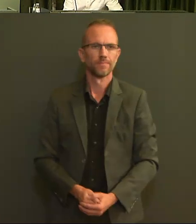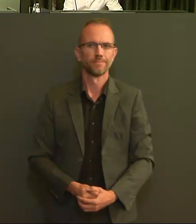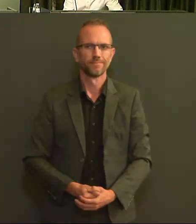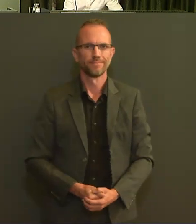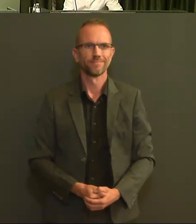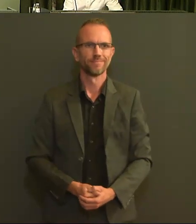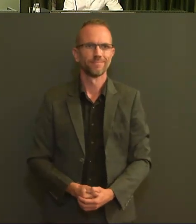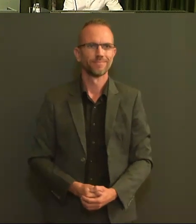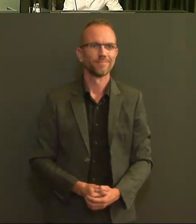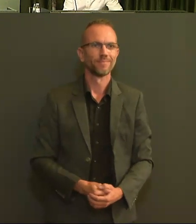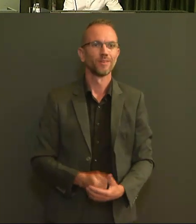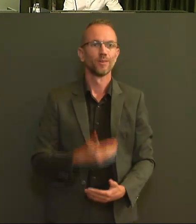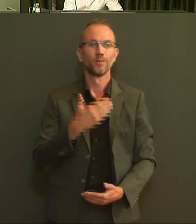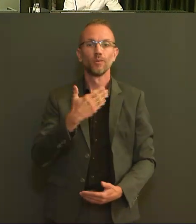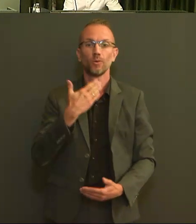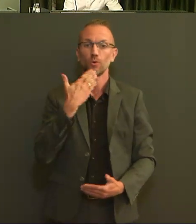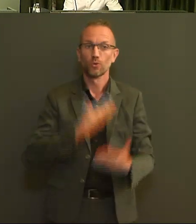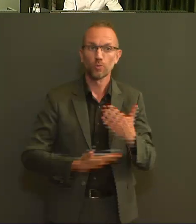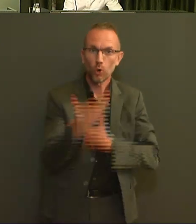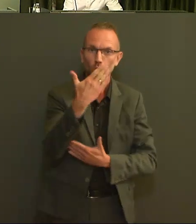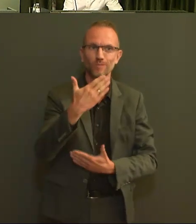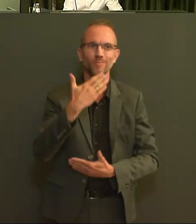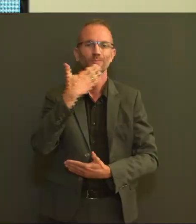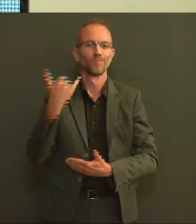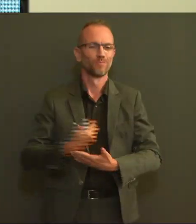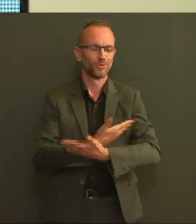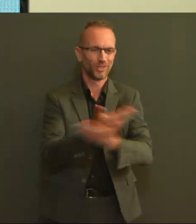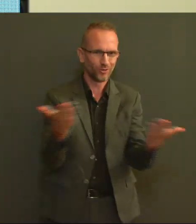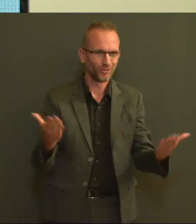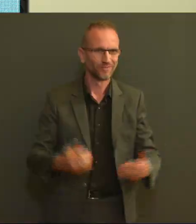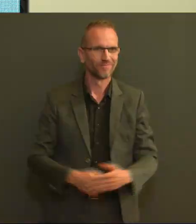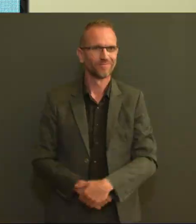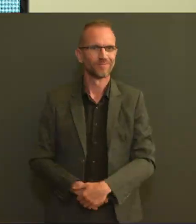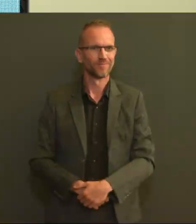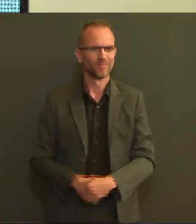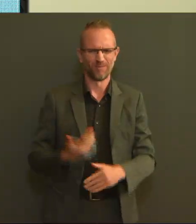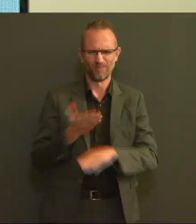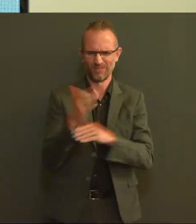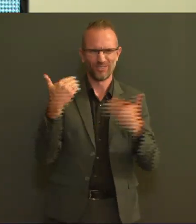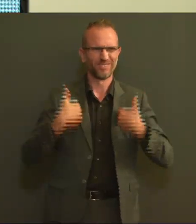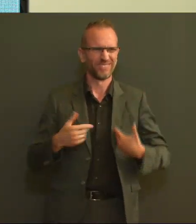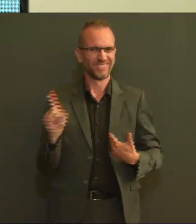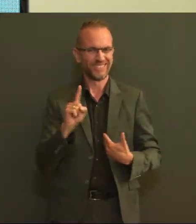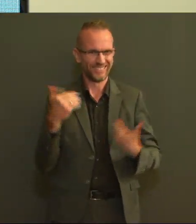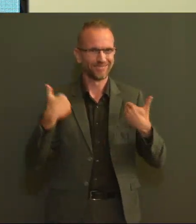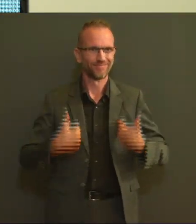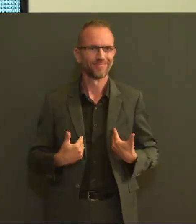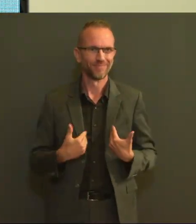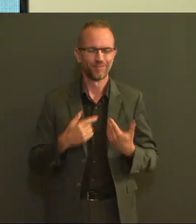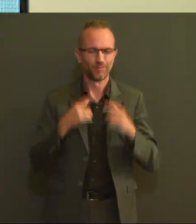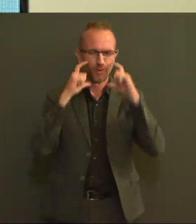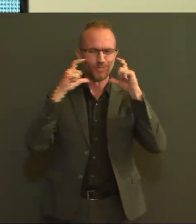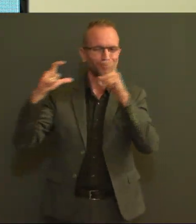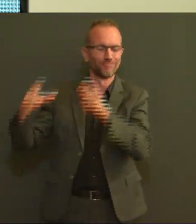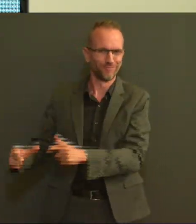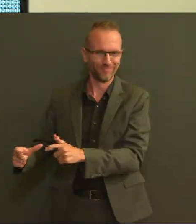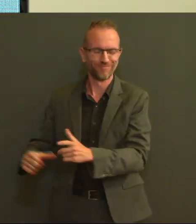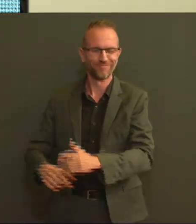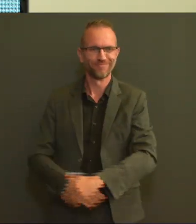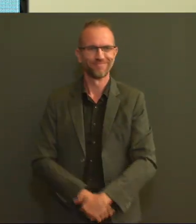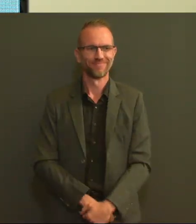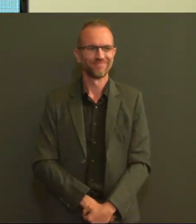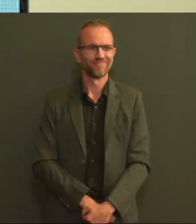Goedemorgen allemaal. Bonjour à tous. Je vais d'abord me présenter. Je vais enlever mon masque, ce sera plus facile.